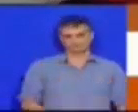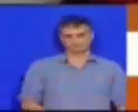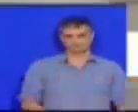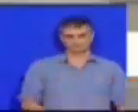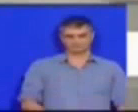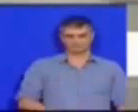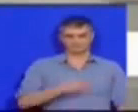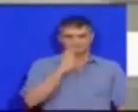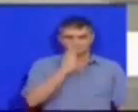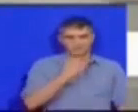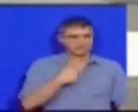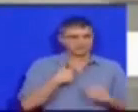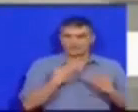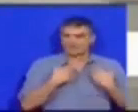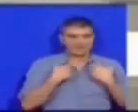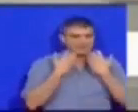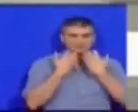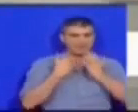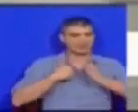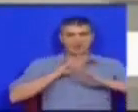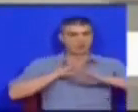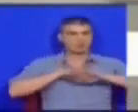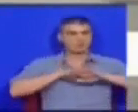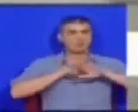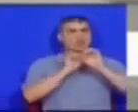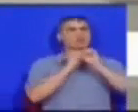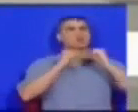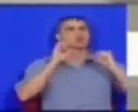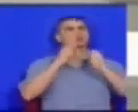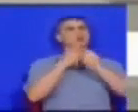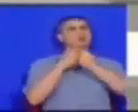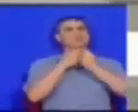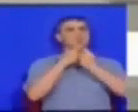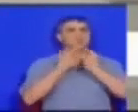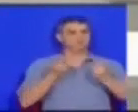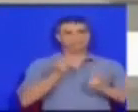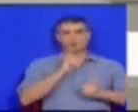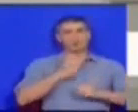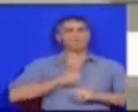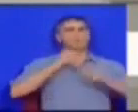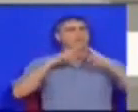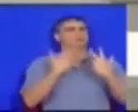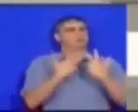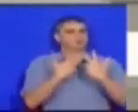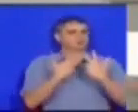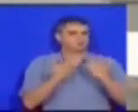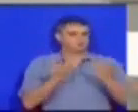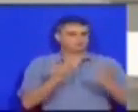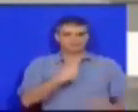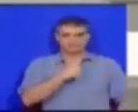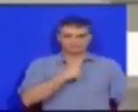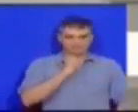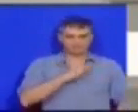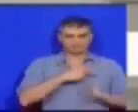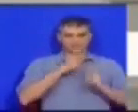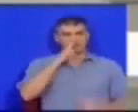תראה, אני, אין לי הסבר, אני לא מומחה לתורת הארגונים, לא למנהל ציבורי, כן. ואני יכול